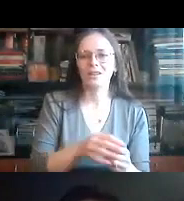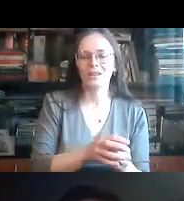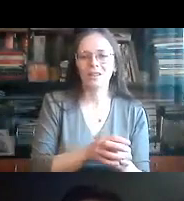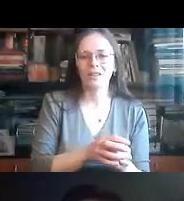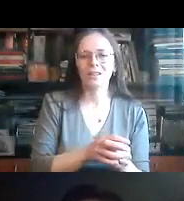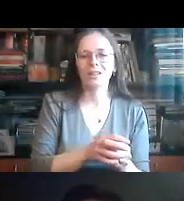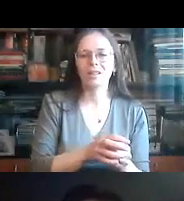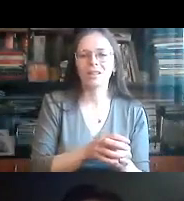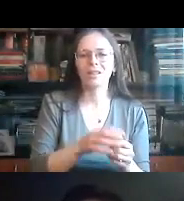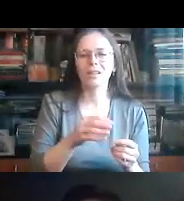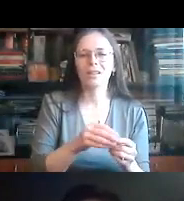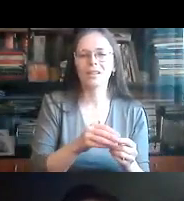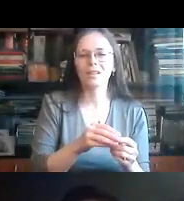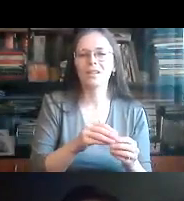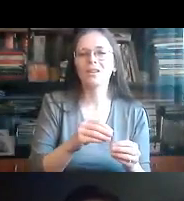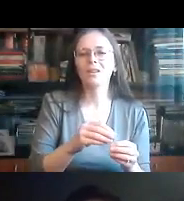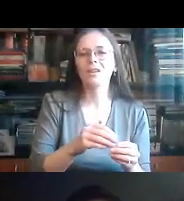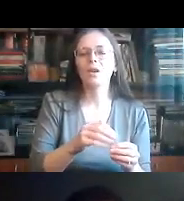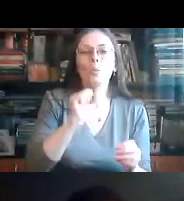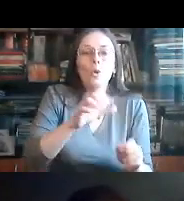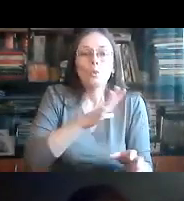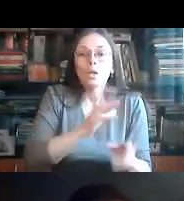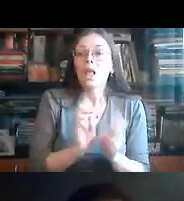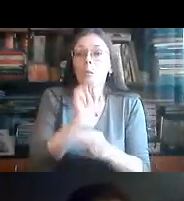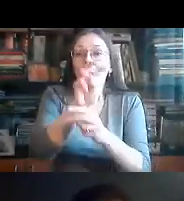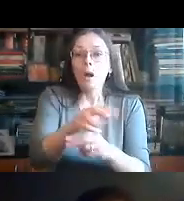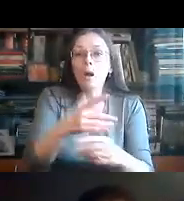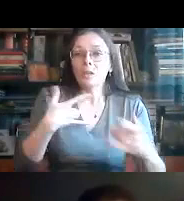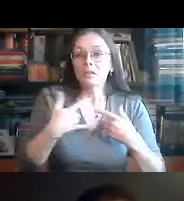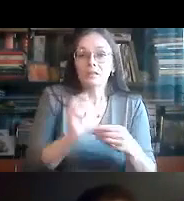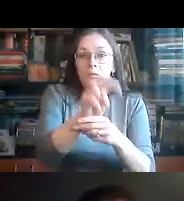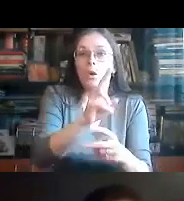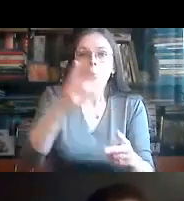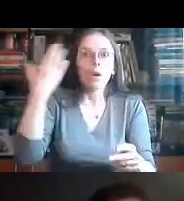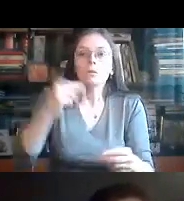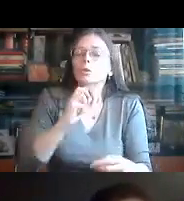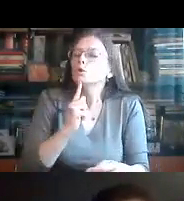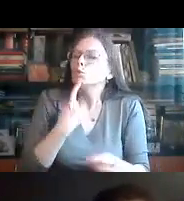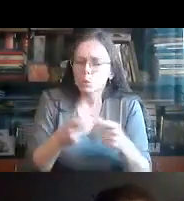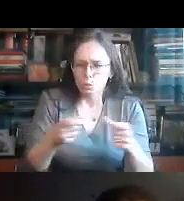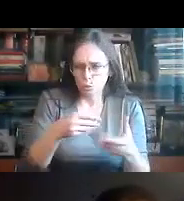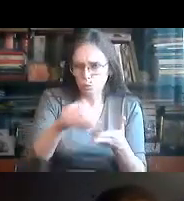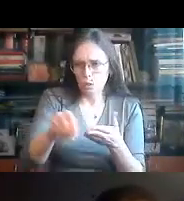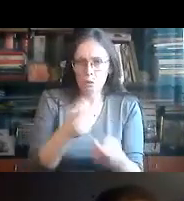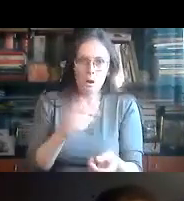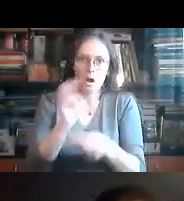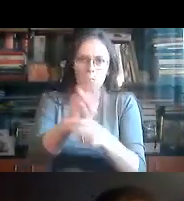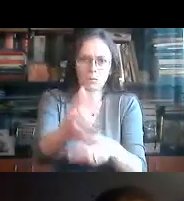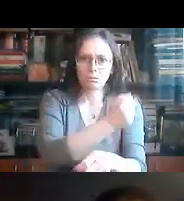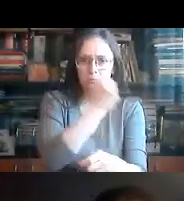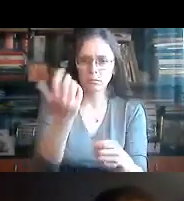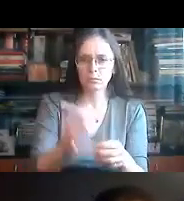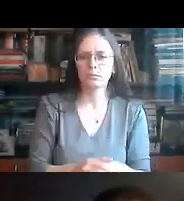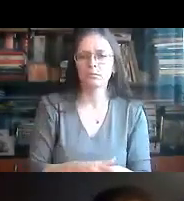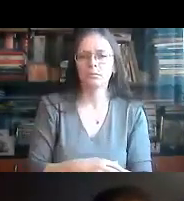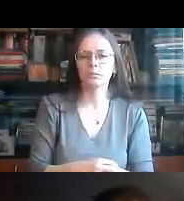Виктюка, который тогда как бы вообще был таким шедевральным, его как бы работы, которые включали музыку,